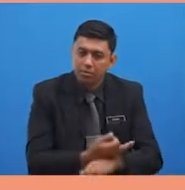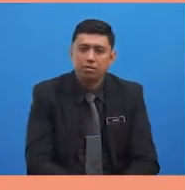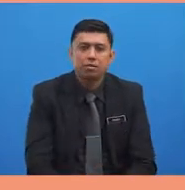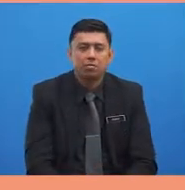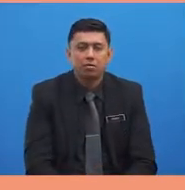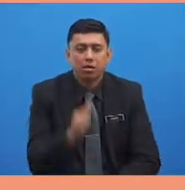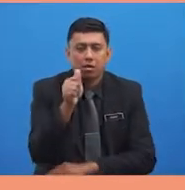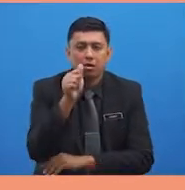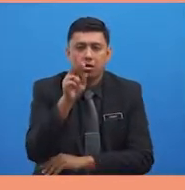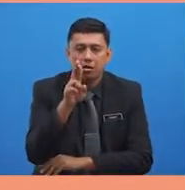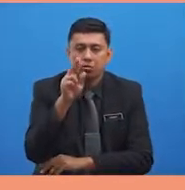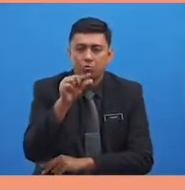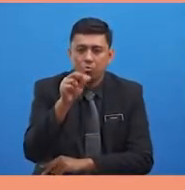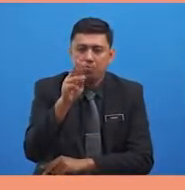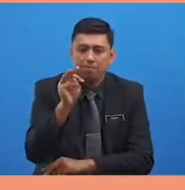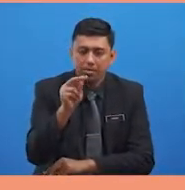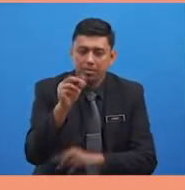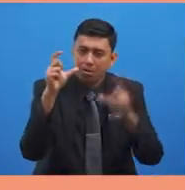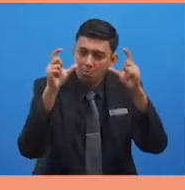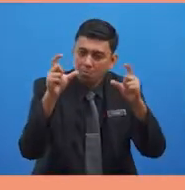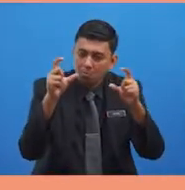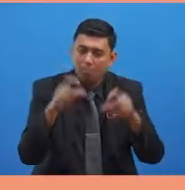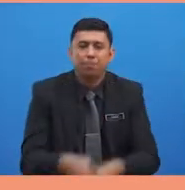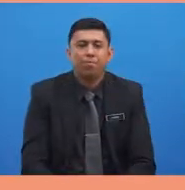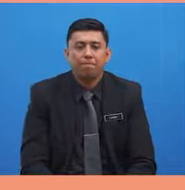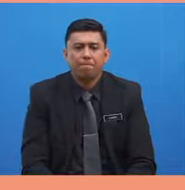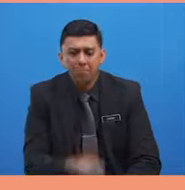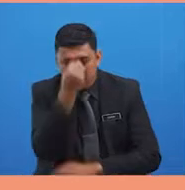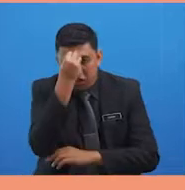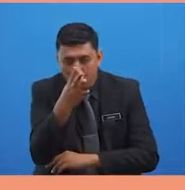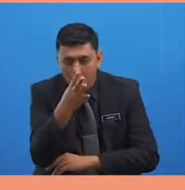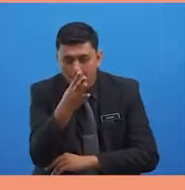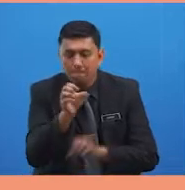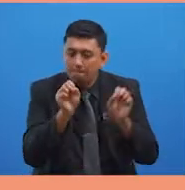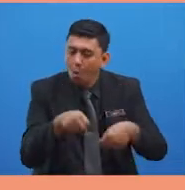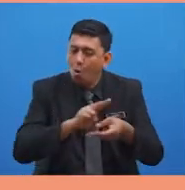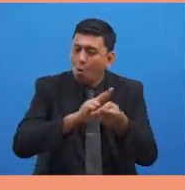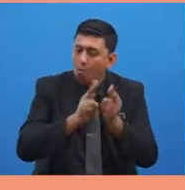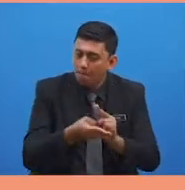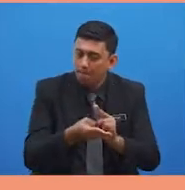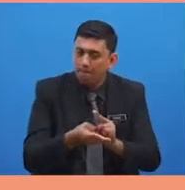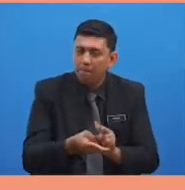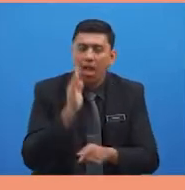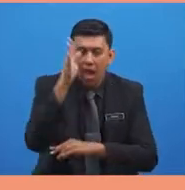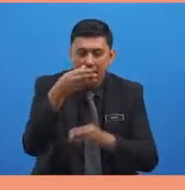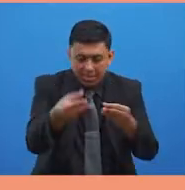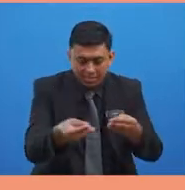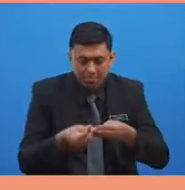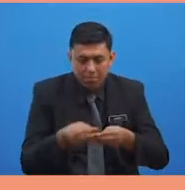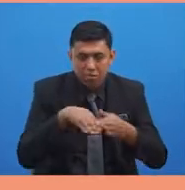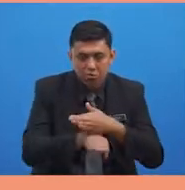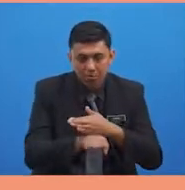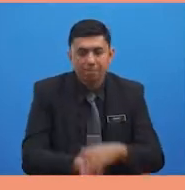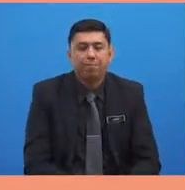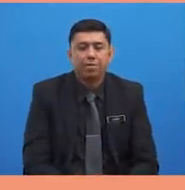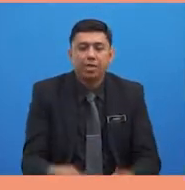argument dalam tanda kurungan yang menyatakan pemboleh ubah yang akan diterima masuk